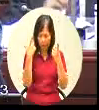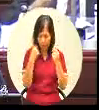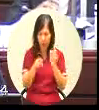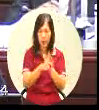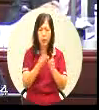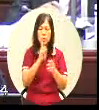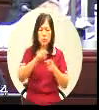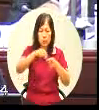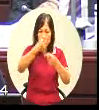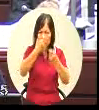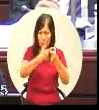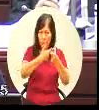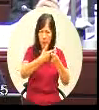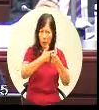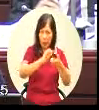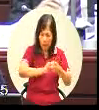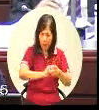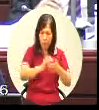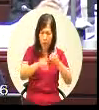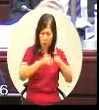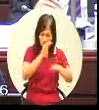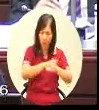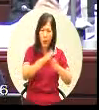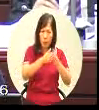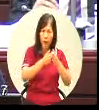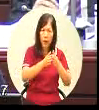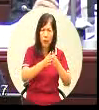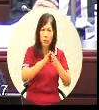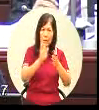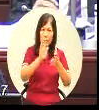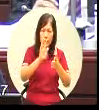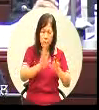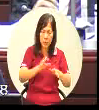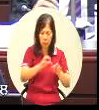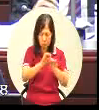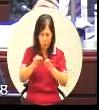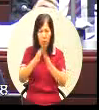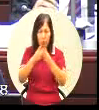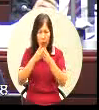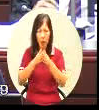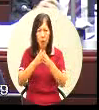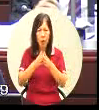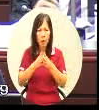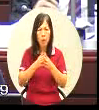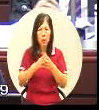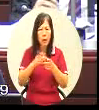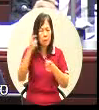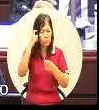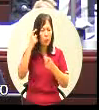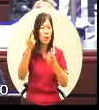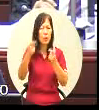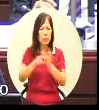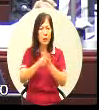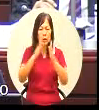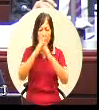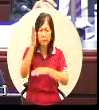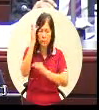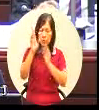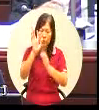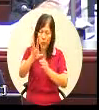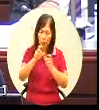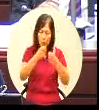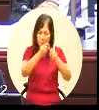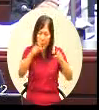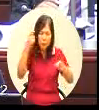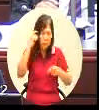说2016年一定就要通车，现在又要延宕。但是我想我们也有市政府也有一些不